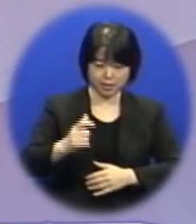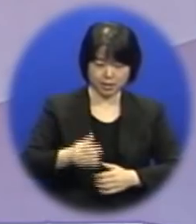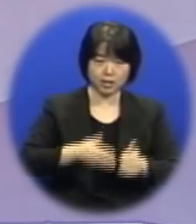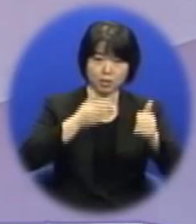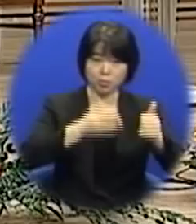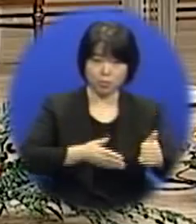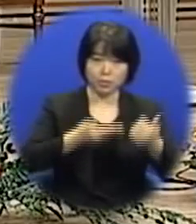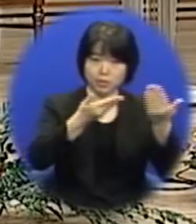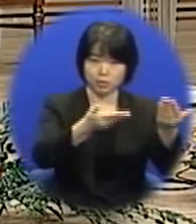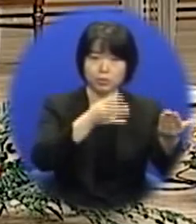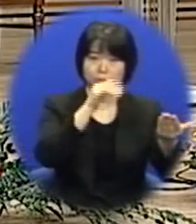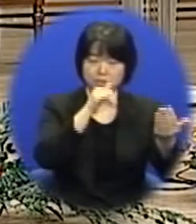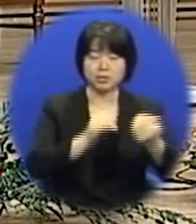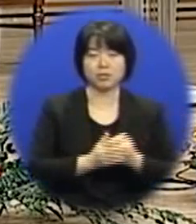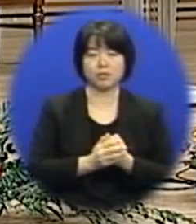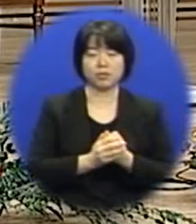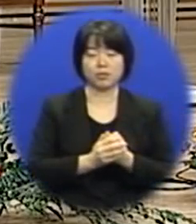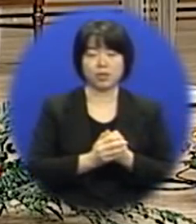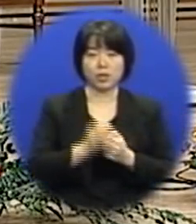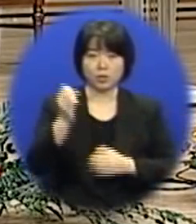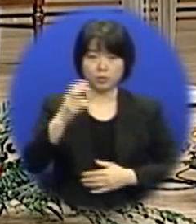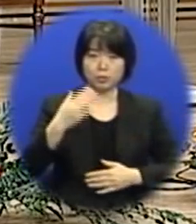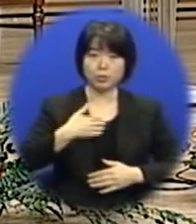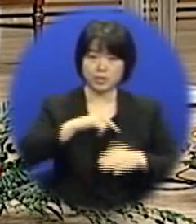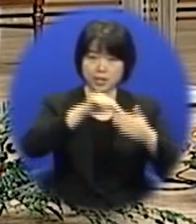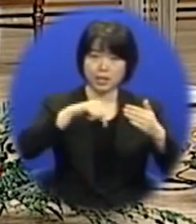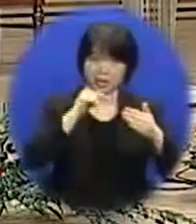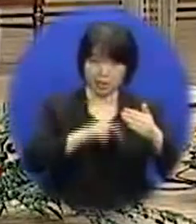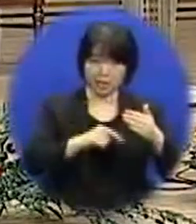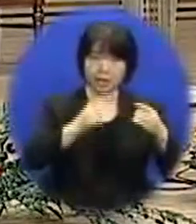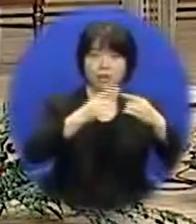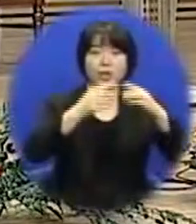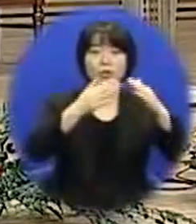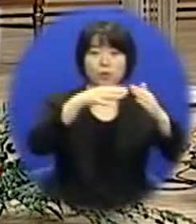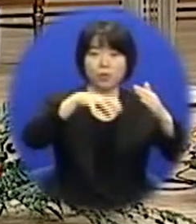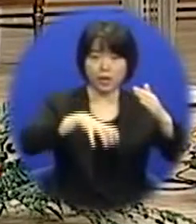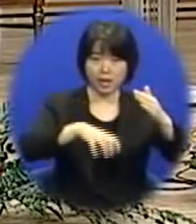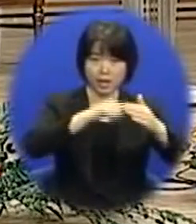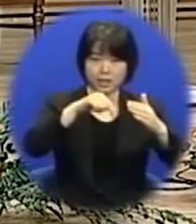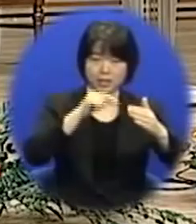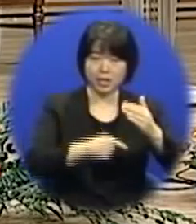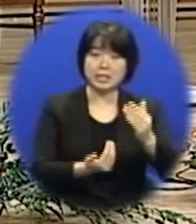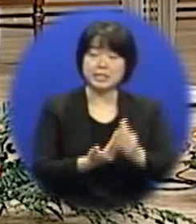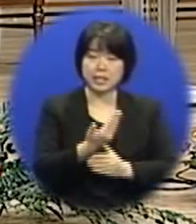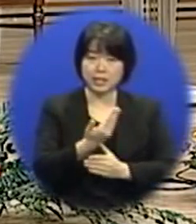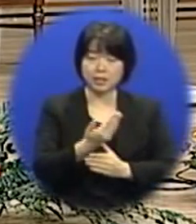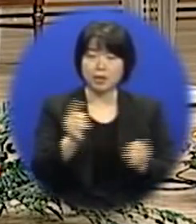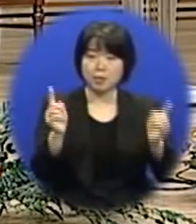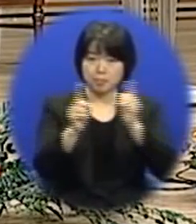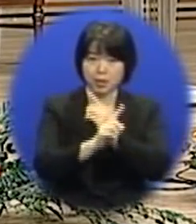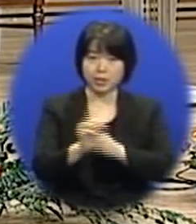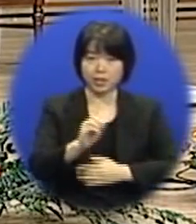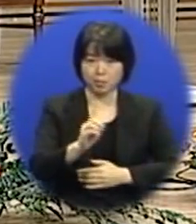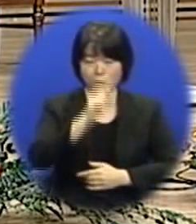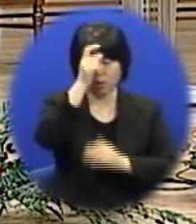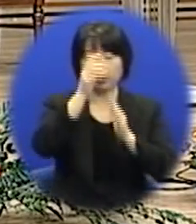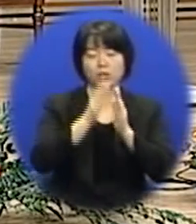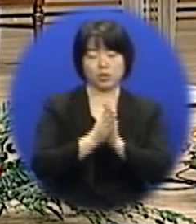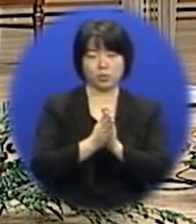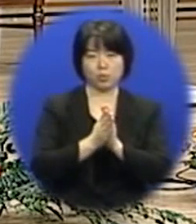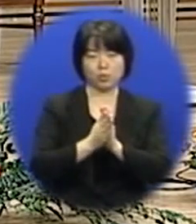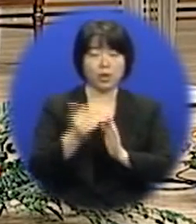권해드립니다. 그러면서 제 안에 또 우리 교회 안에 일어난 변화 중에 하나가 기도입니다.